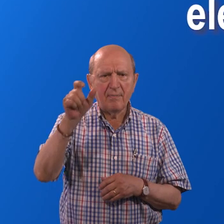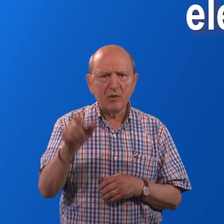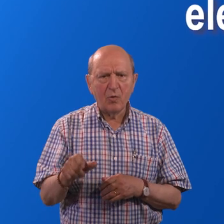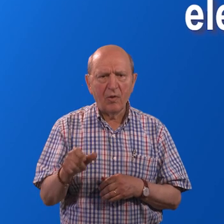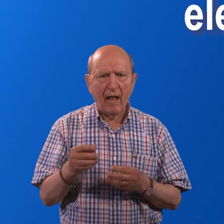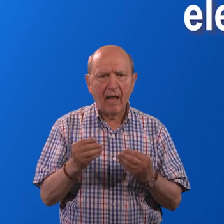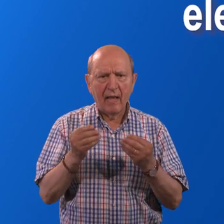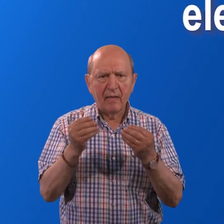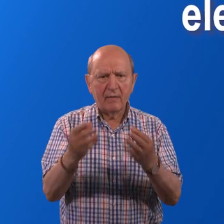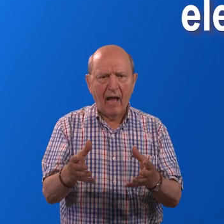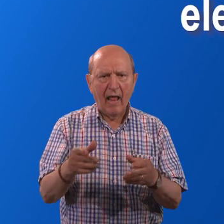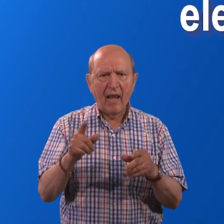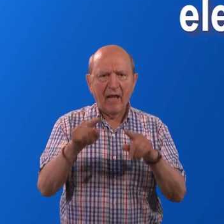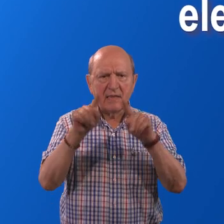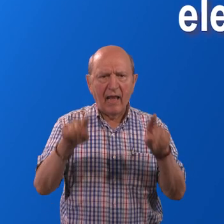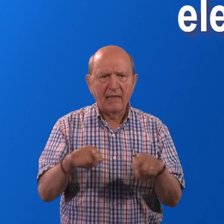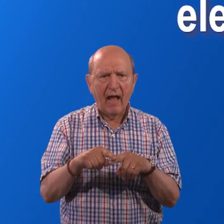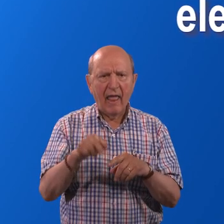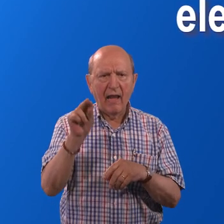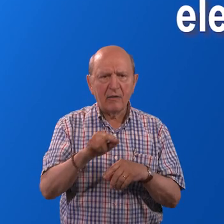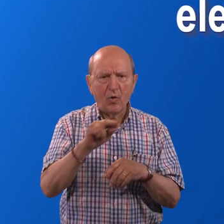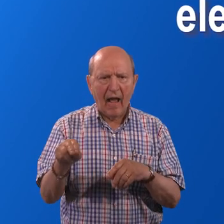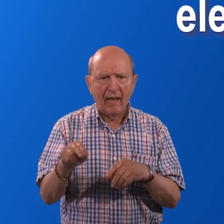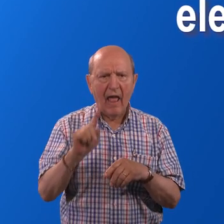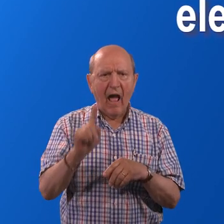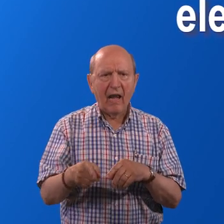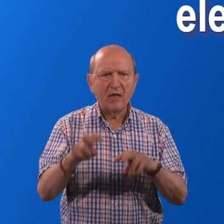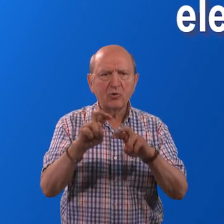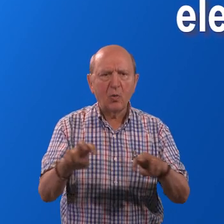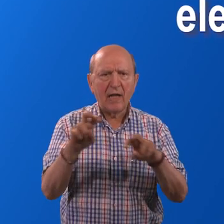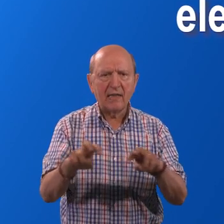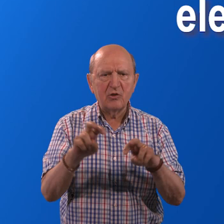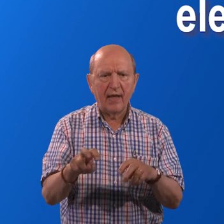il signor Rossi dà la scheda elettorale alla scrutatrice